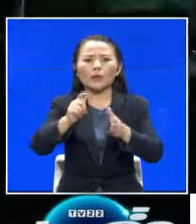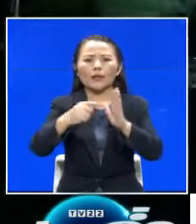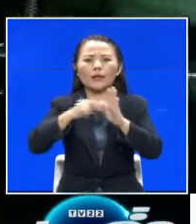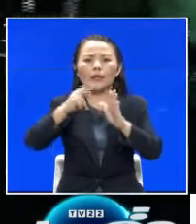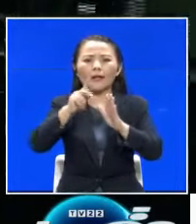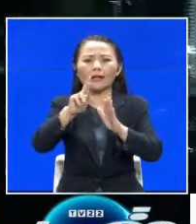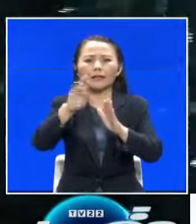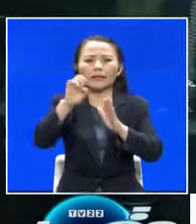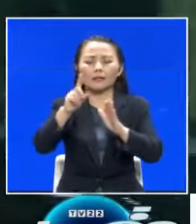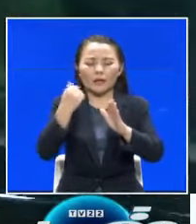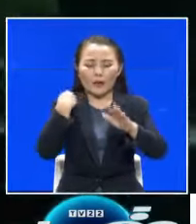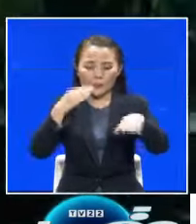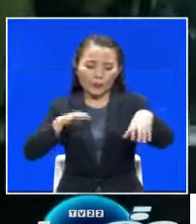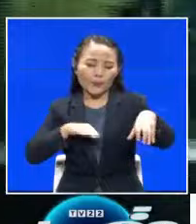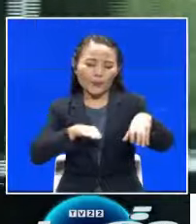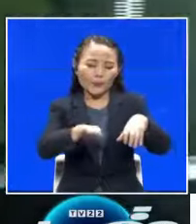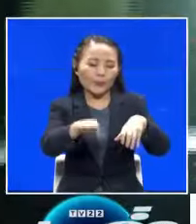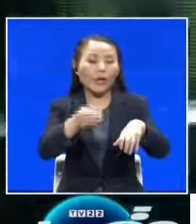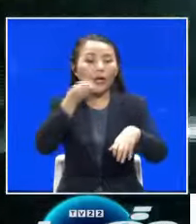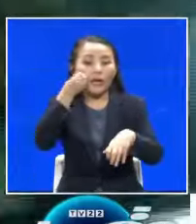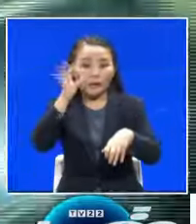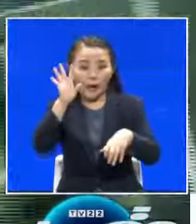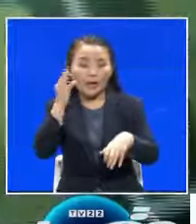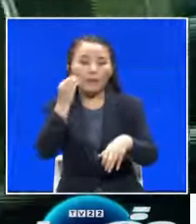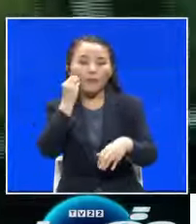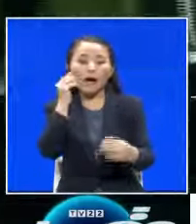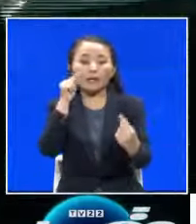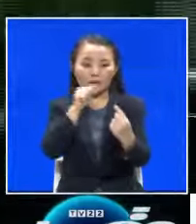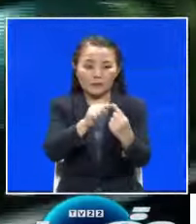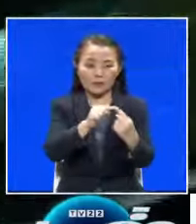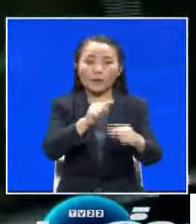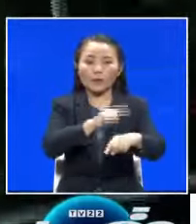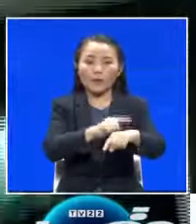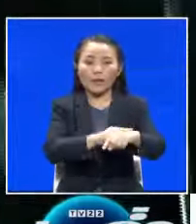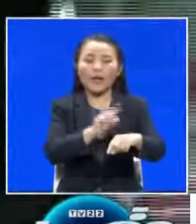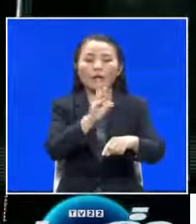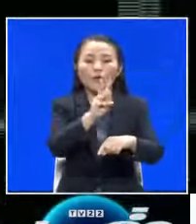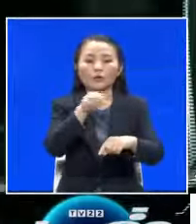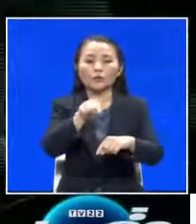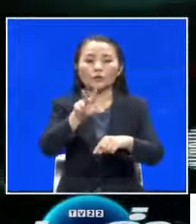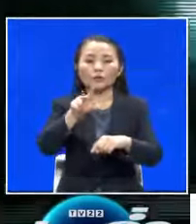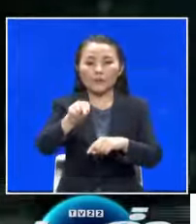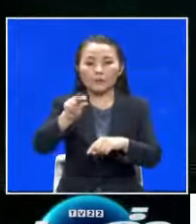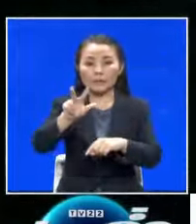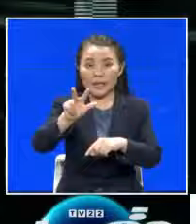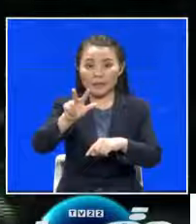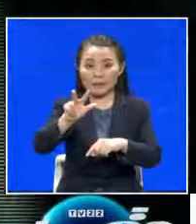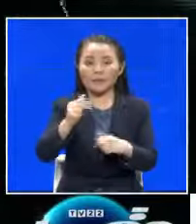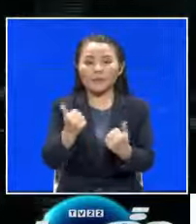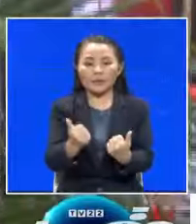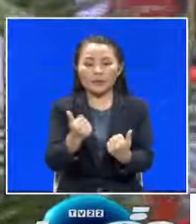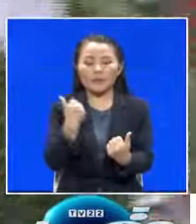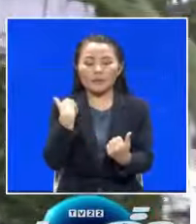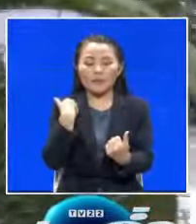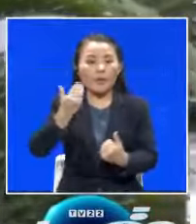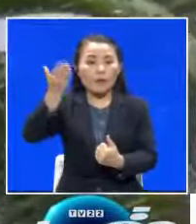ไปที่บ้านจันสองล่าก่อนจะเดินทางไปถึงบ้านจันสองล่าในเวลา6นาฬิกา33นาทีอย่าง